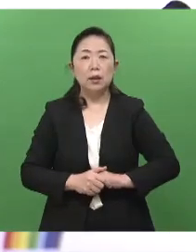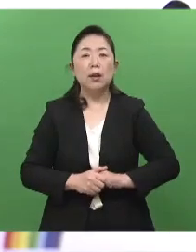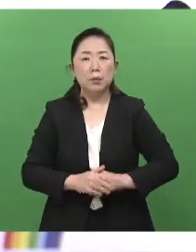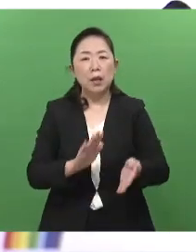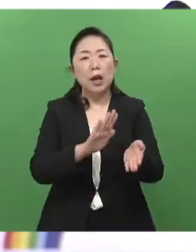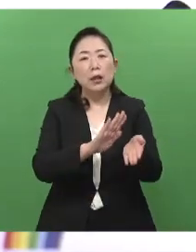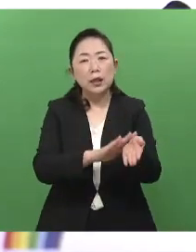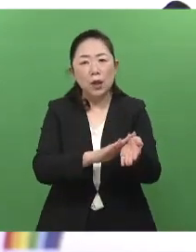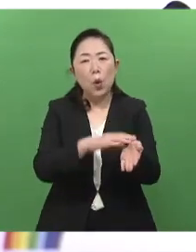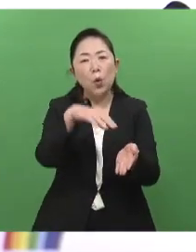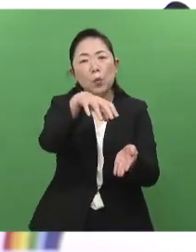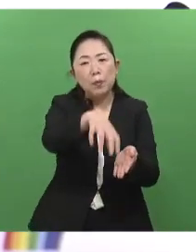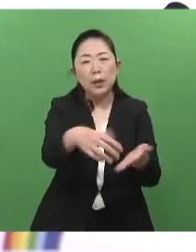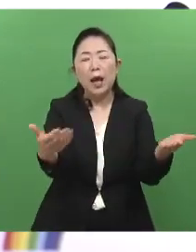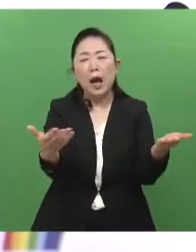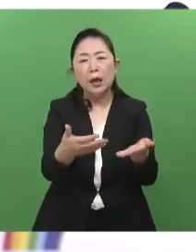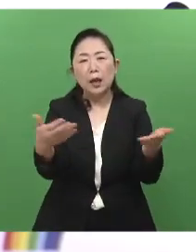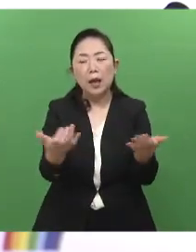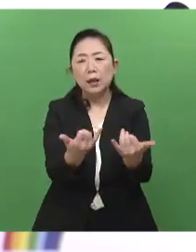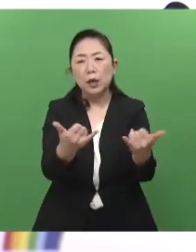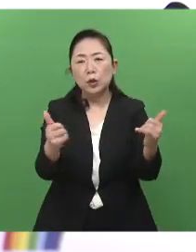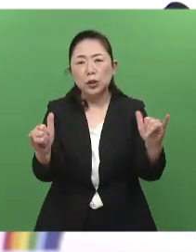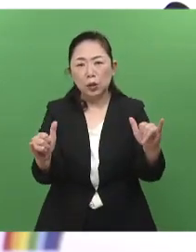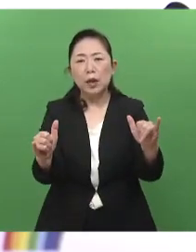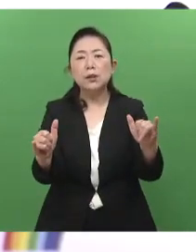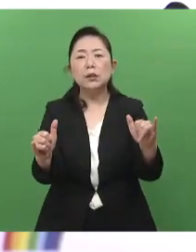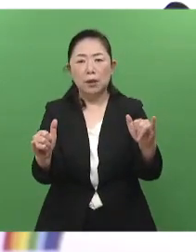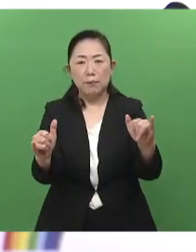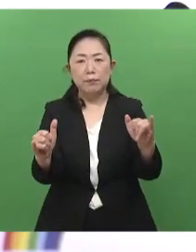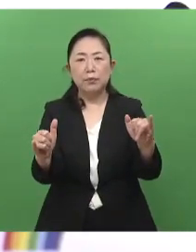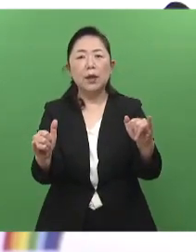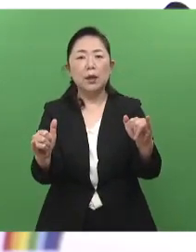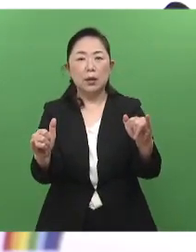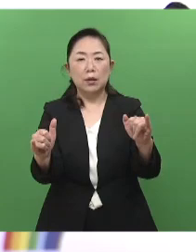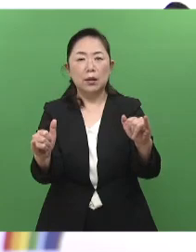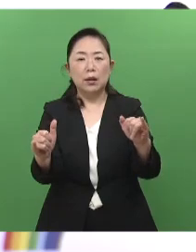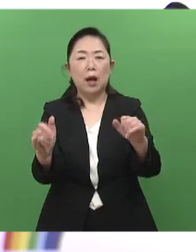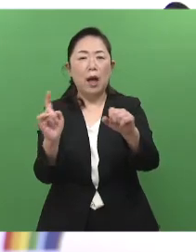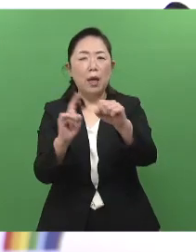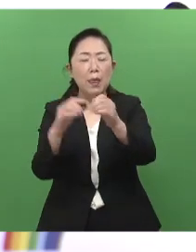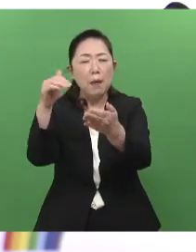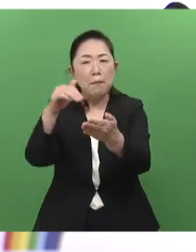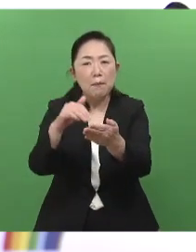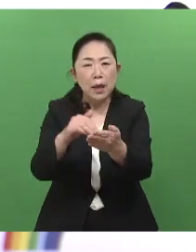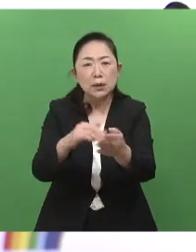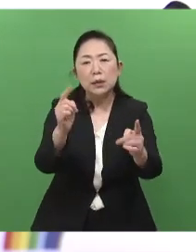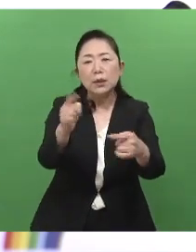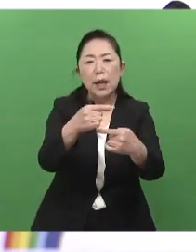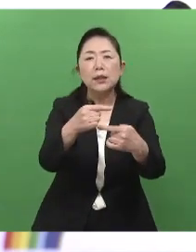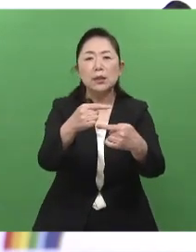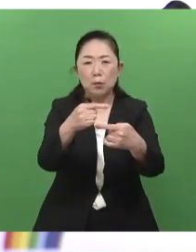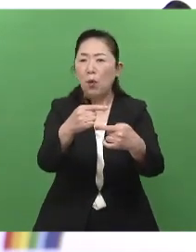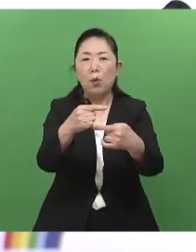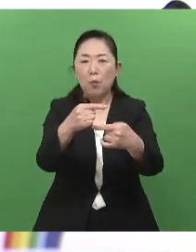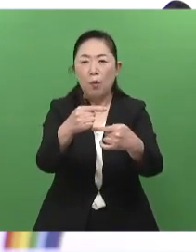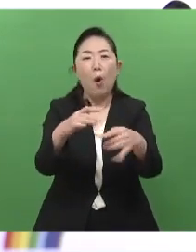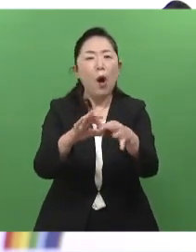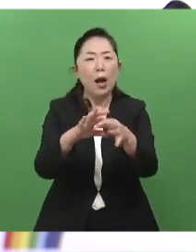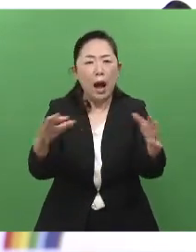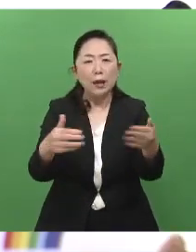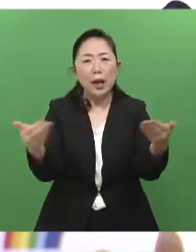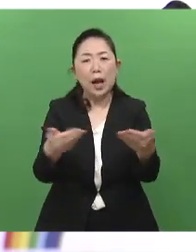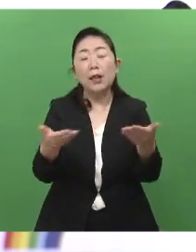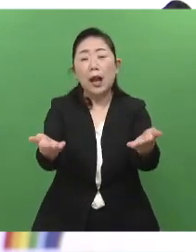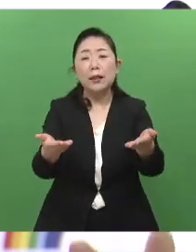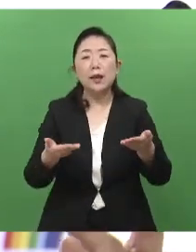従事者の皆様方にはですね、特に年末年始の間も最大限ご尽力いただいてきております。そして